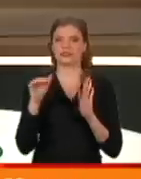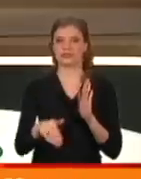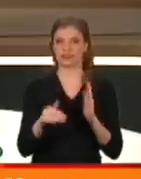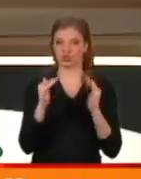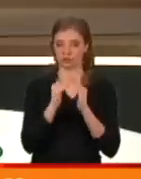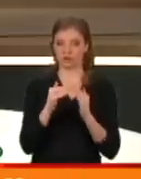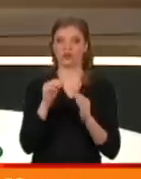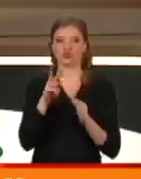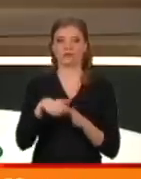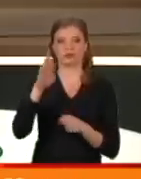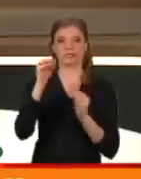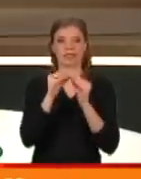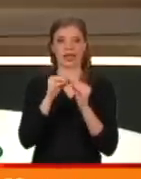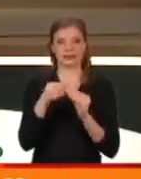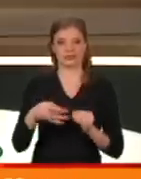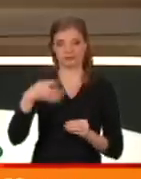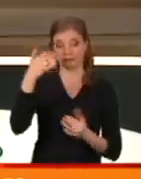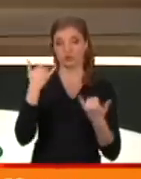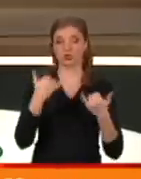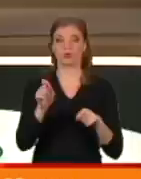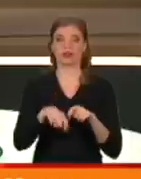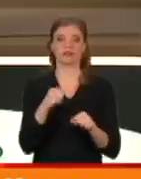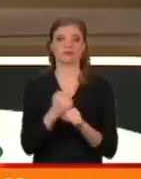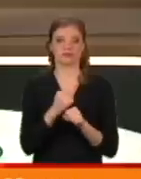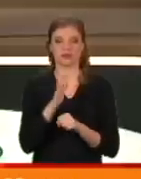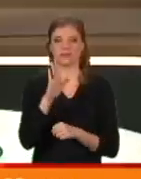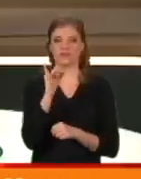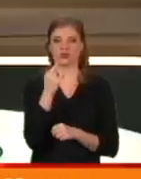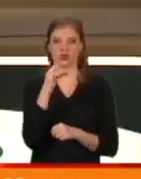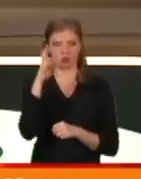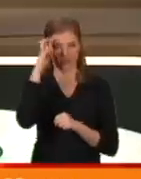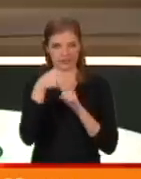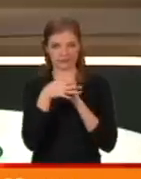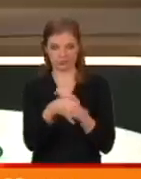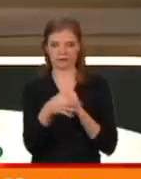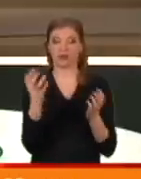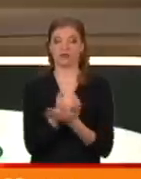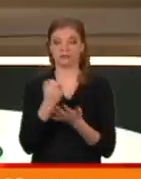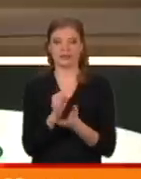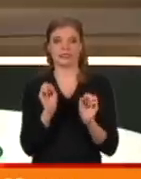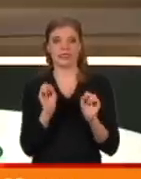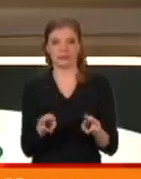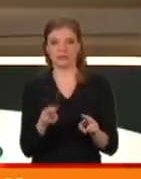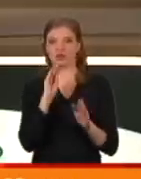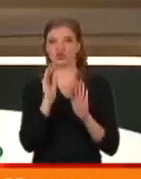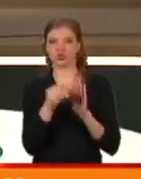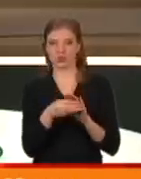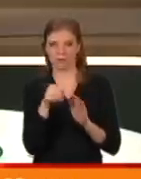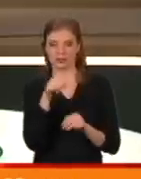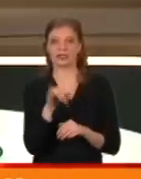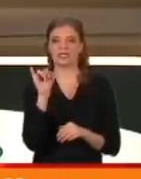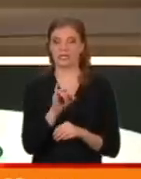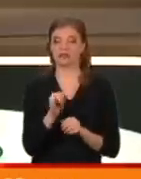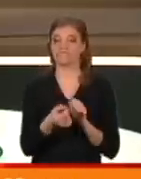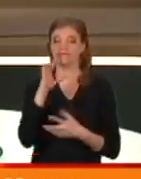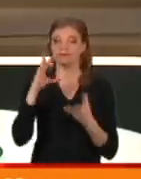будинків, що вище за 10 поверхів. Сьогодні ревізію влаштували у Вишгороді на Київщині, познаходили небезпечні схованки консьєржа і